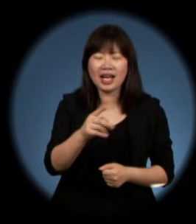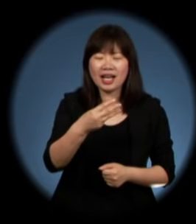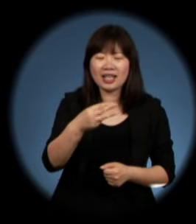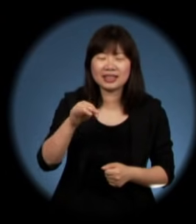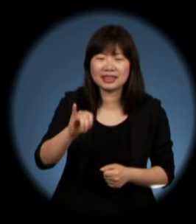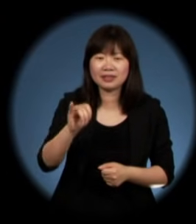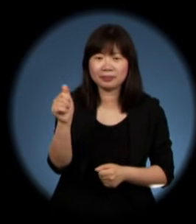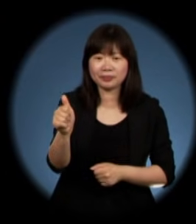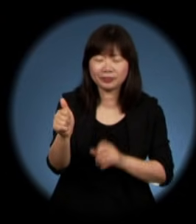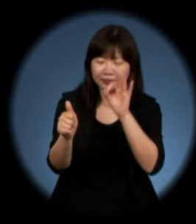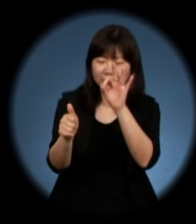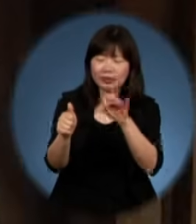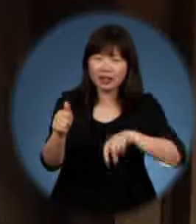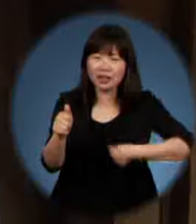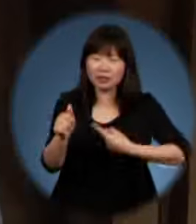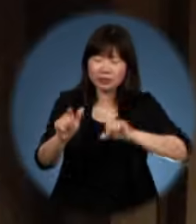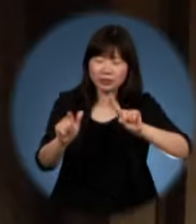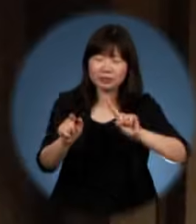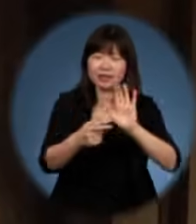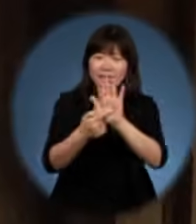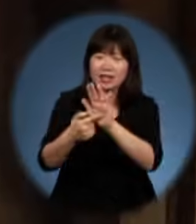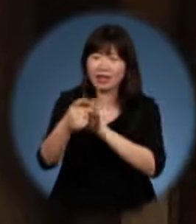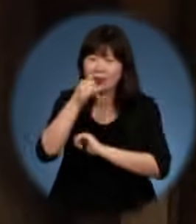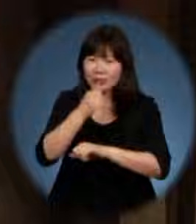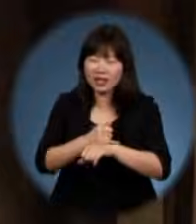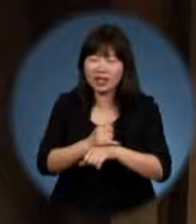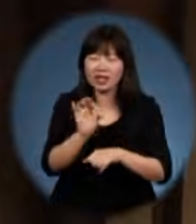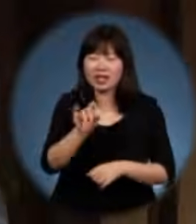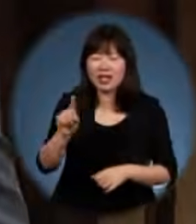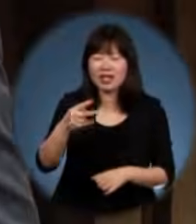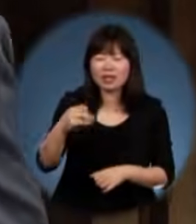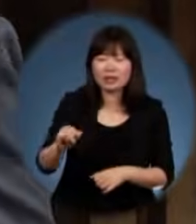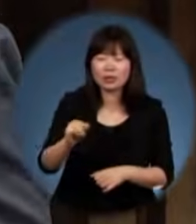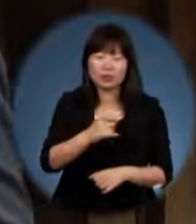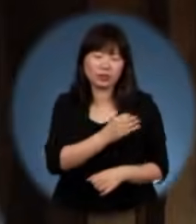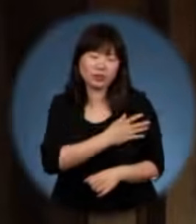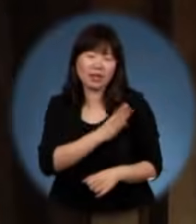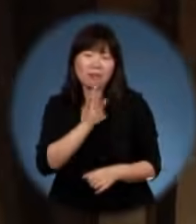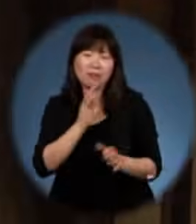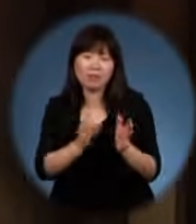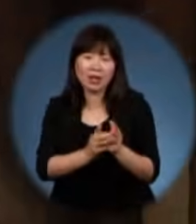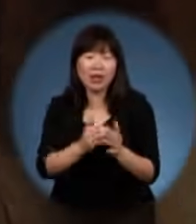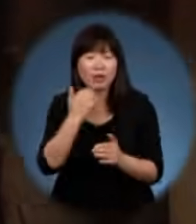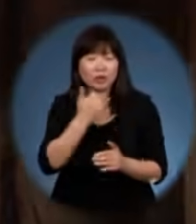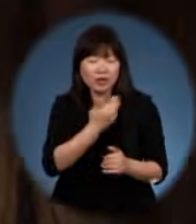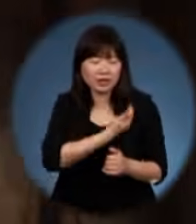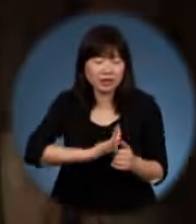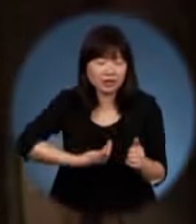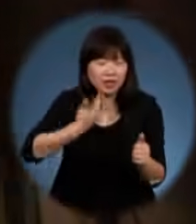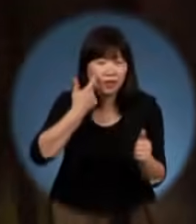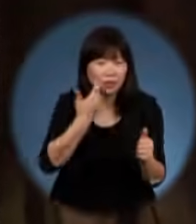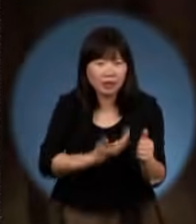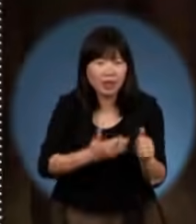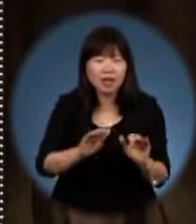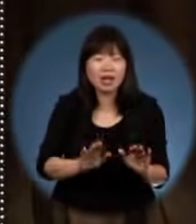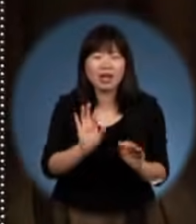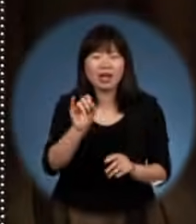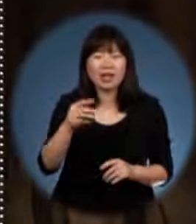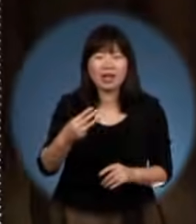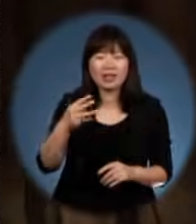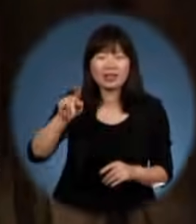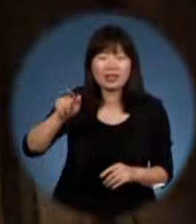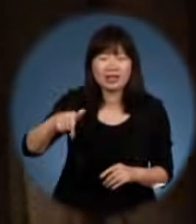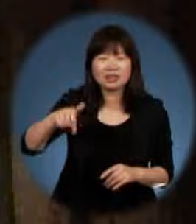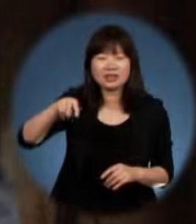자기를 투자 시킬 겁니다 아 솥에서 도 부자 했어요 누가 아리스토텔레스의 제자 였죠 알렉상드르